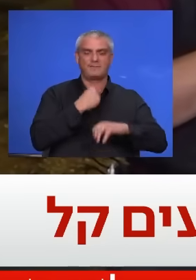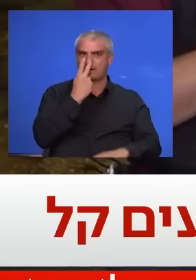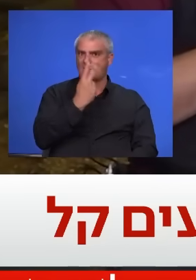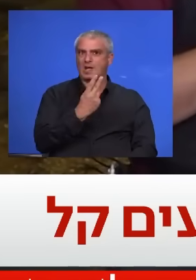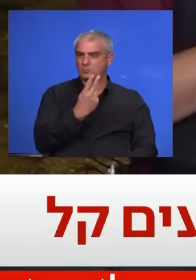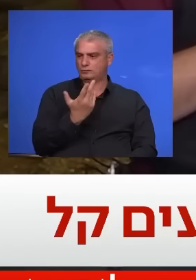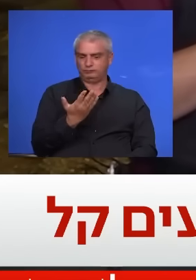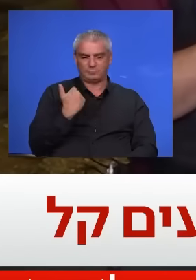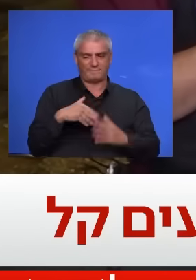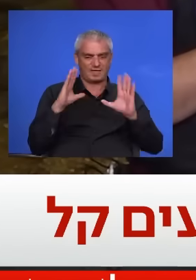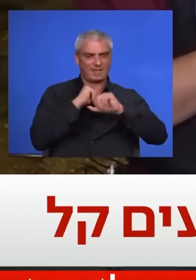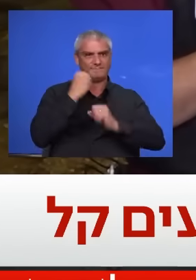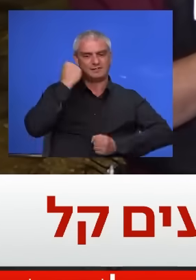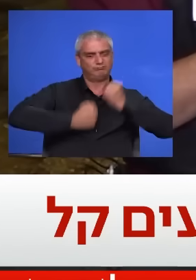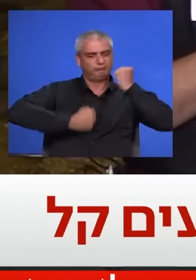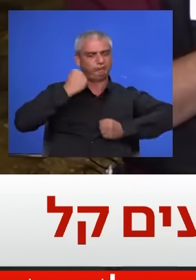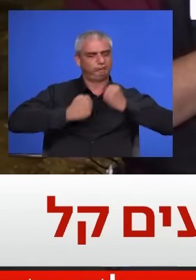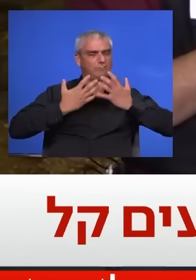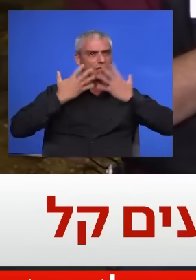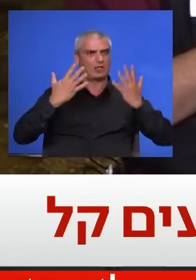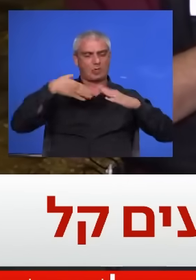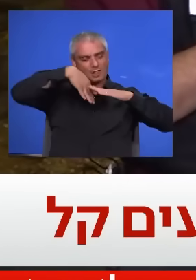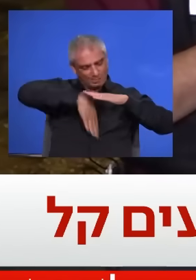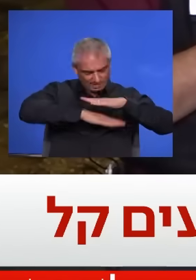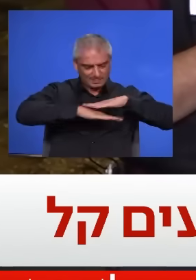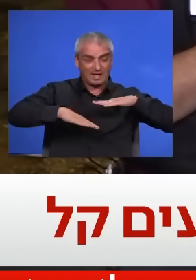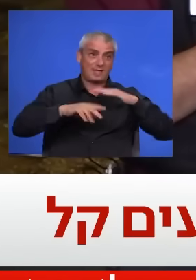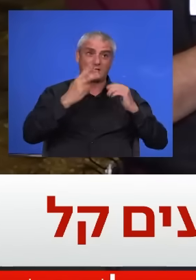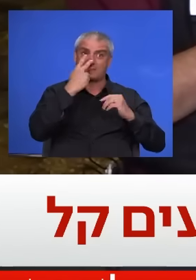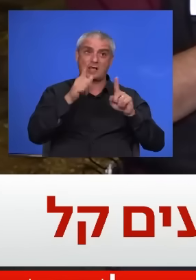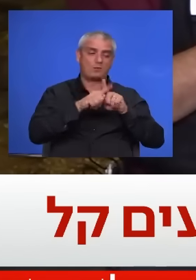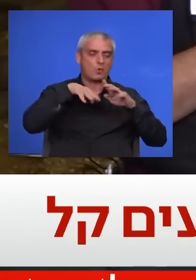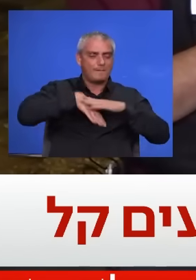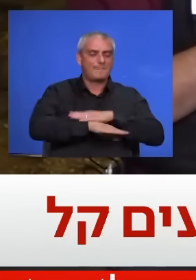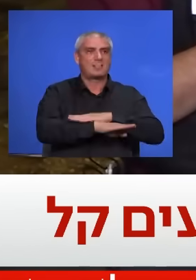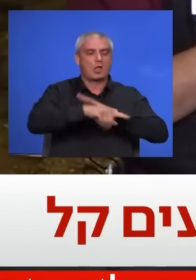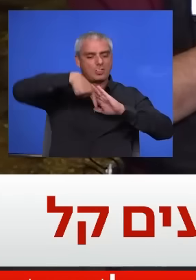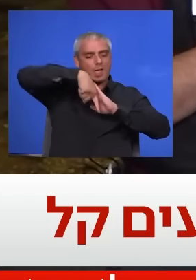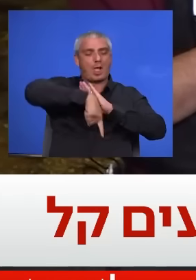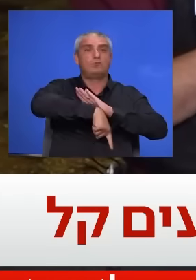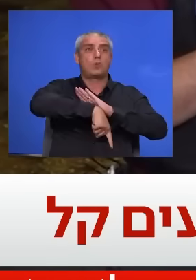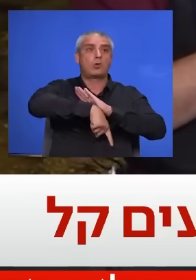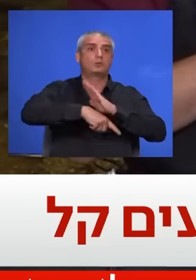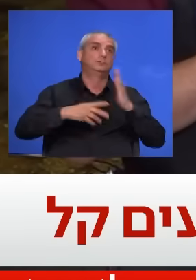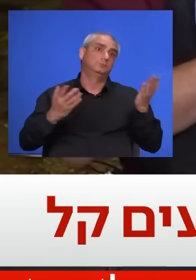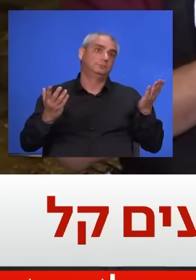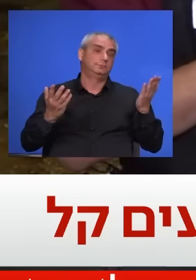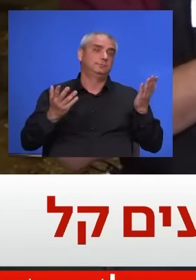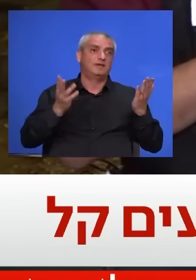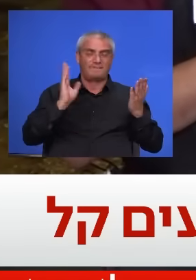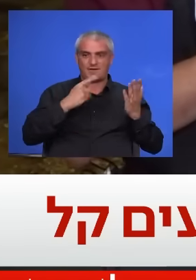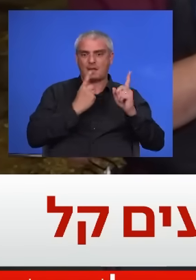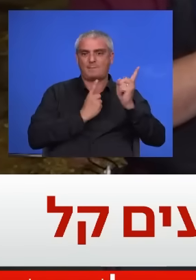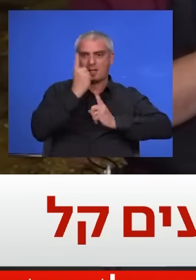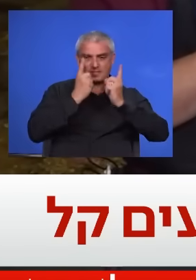התקיפות המסיביות על תת הקרקע, על מה שנראה כמו מנהרות עמוקות. וגם את הארטילריה וגם את המתחים